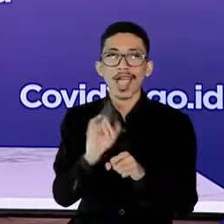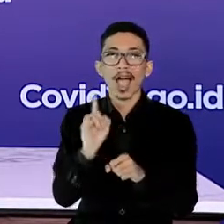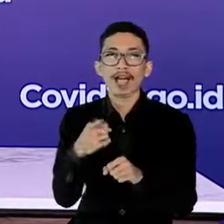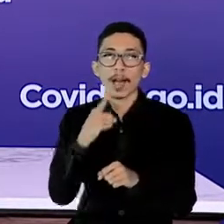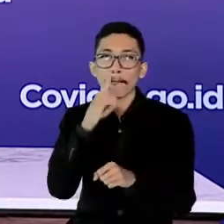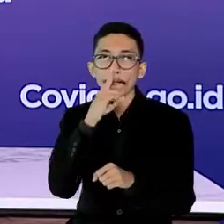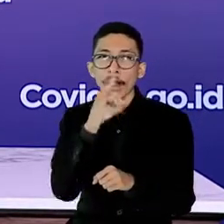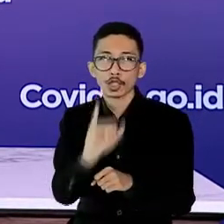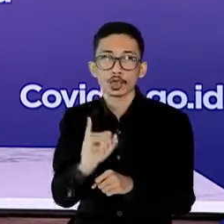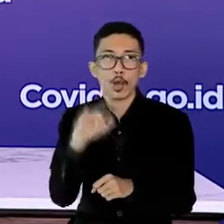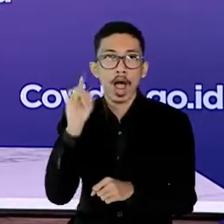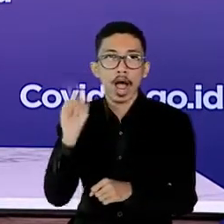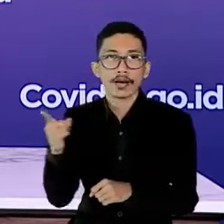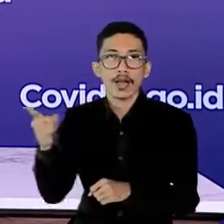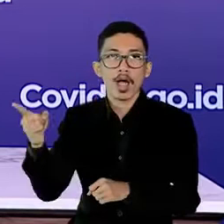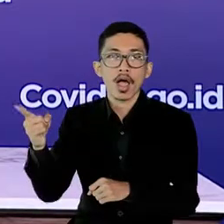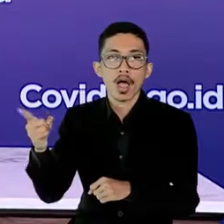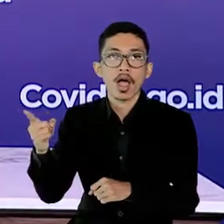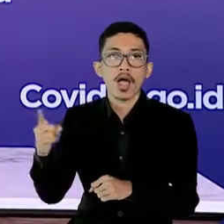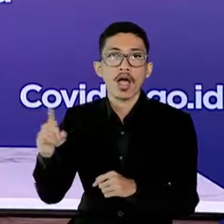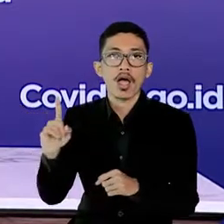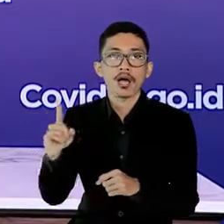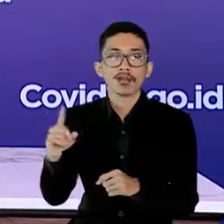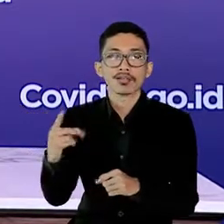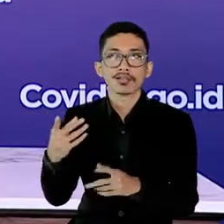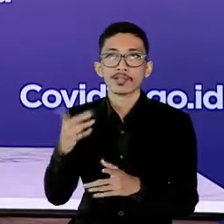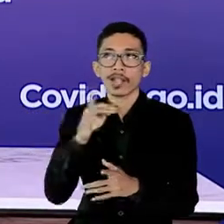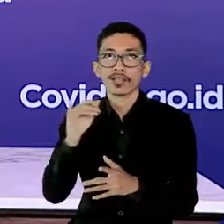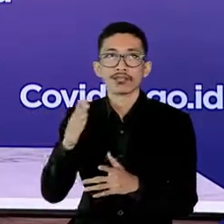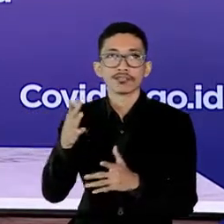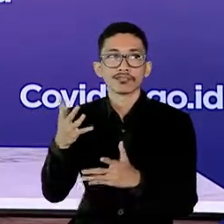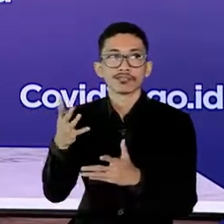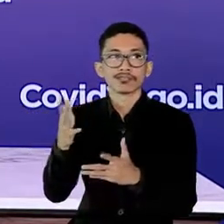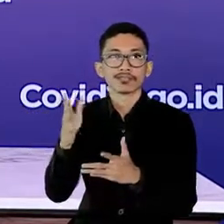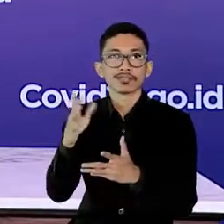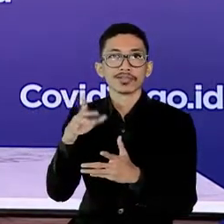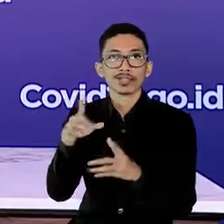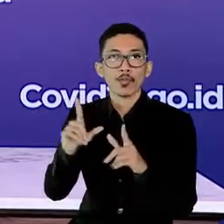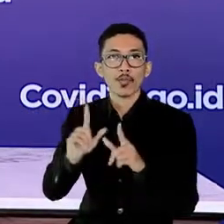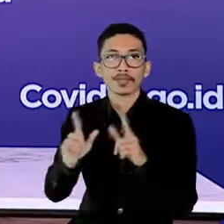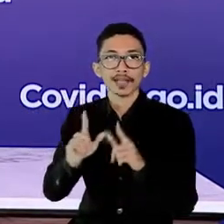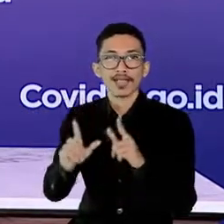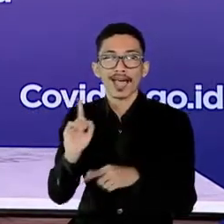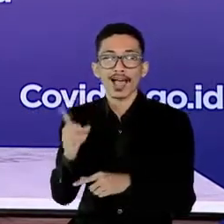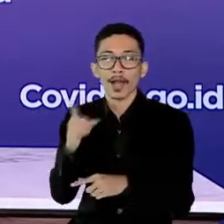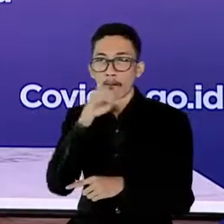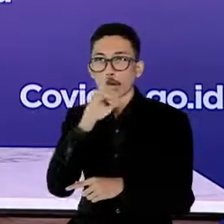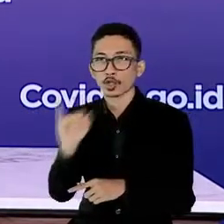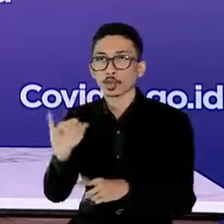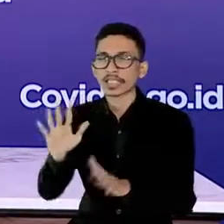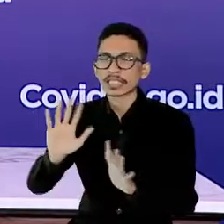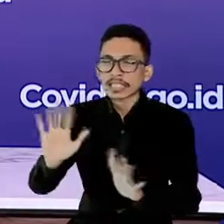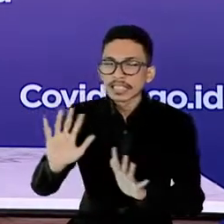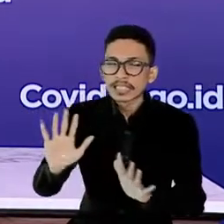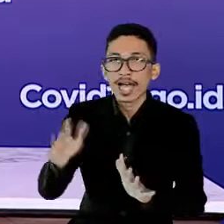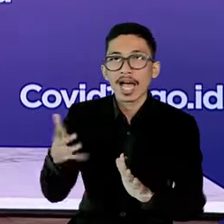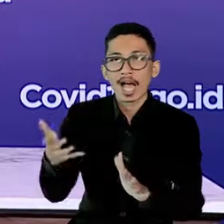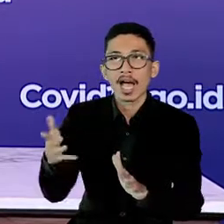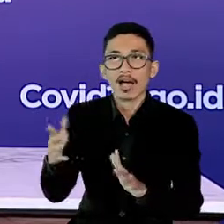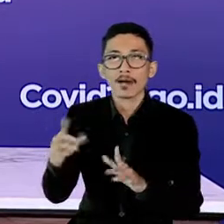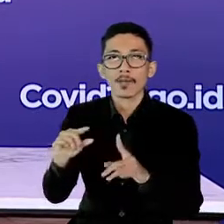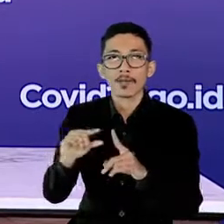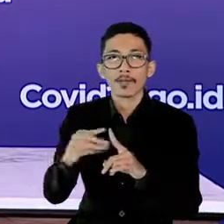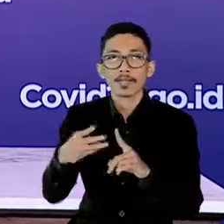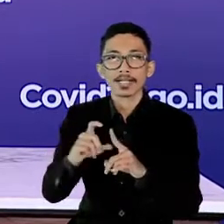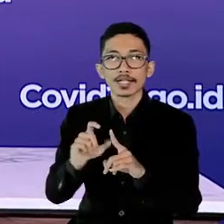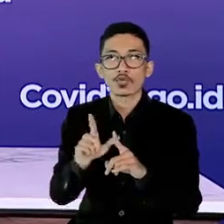situs yang digunakan oleh pemerintah untuk melakukan penanganan konflik 19 seluruh isi dan informasi dalam situs